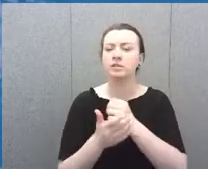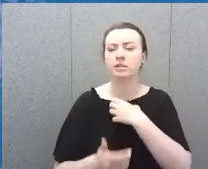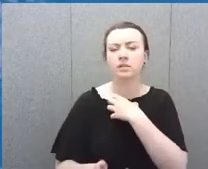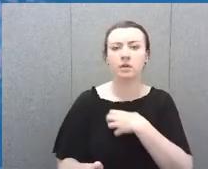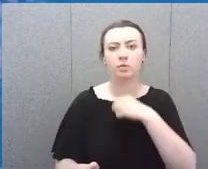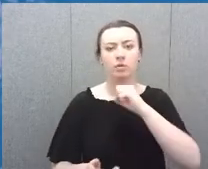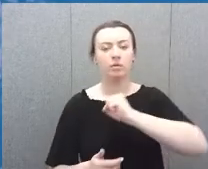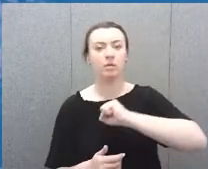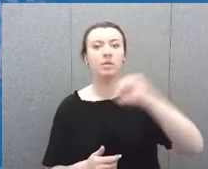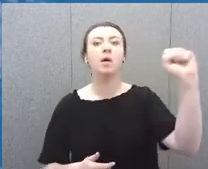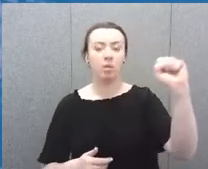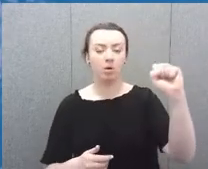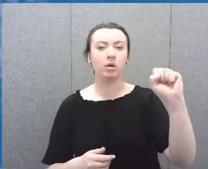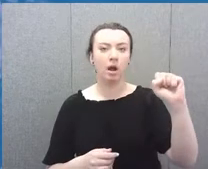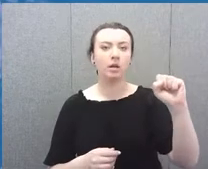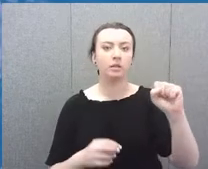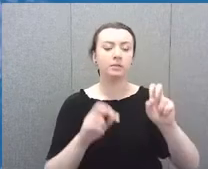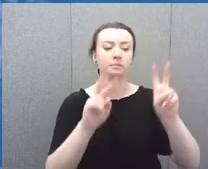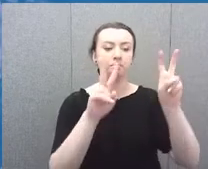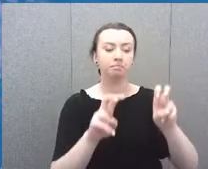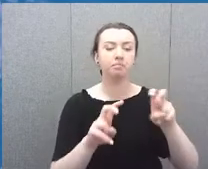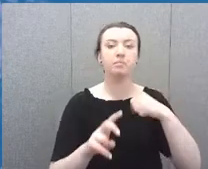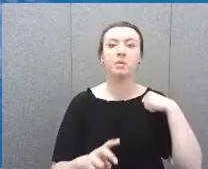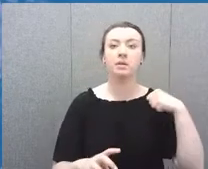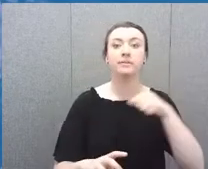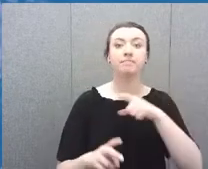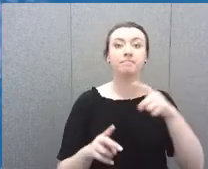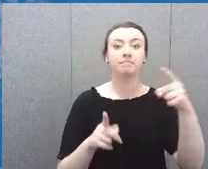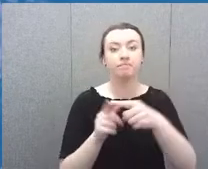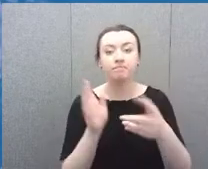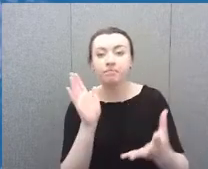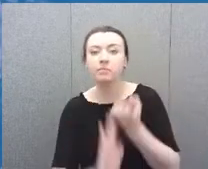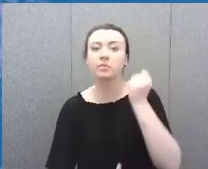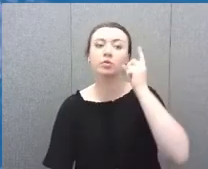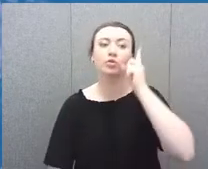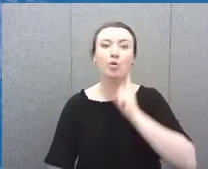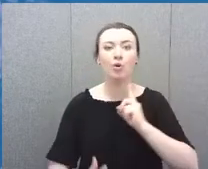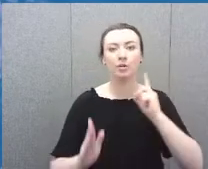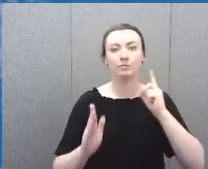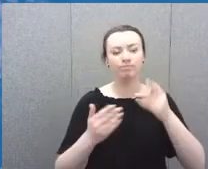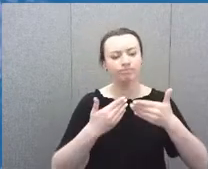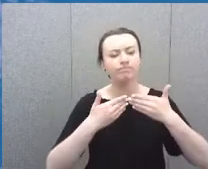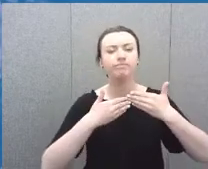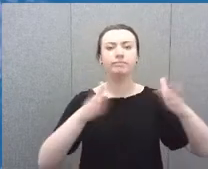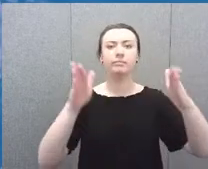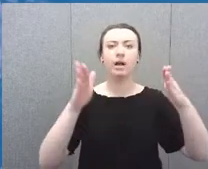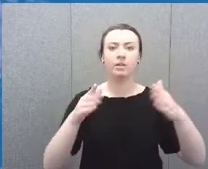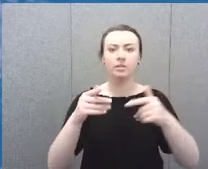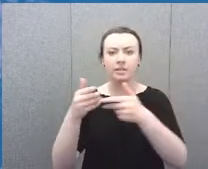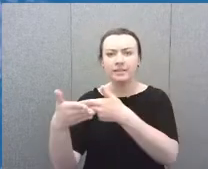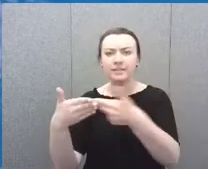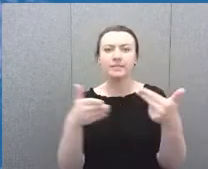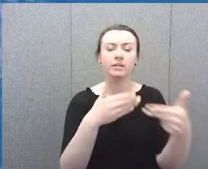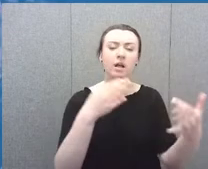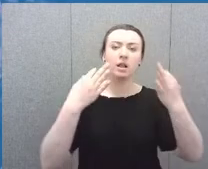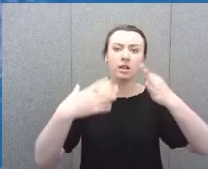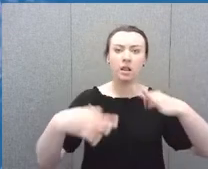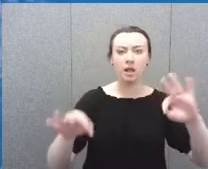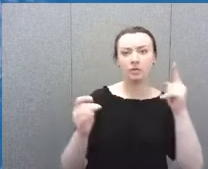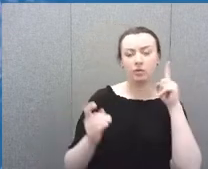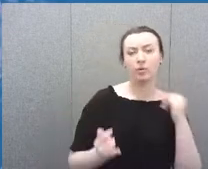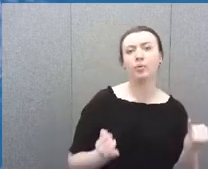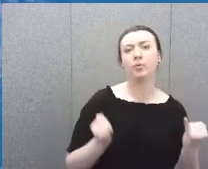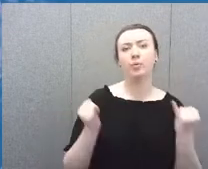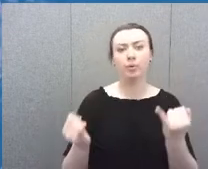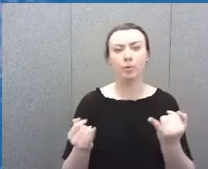процессе открытия широкого доступа к организациям и институциям. Иногда